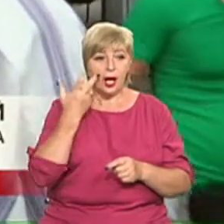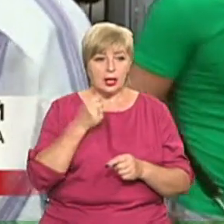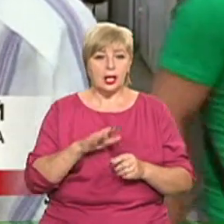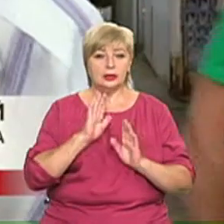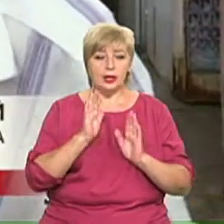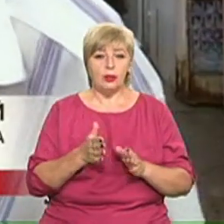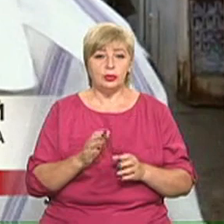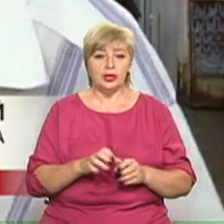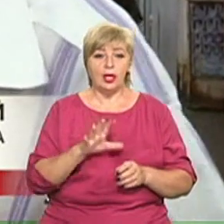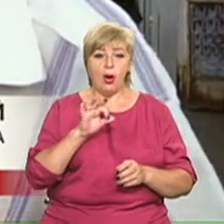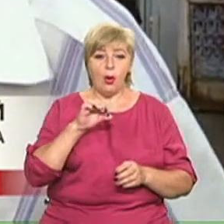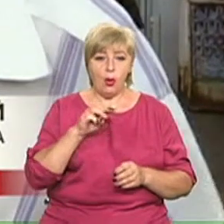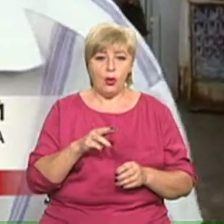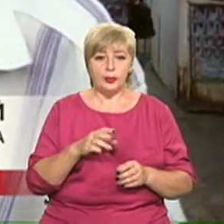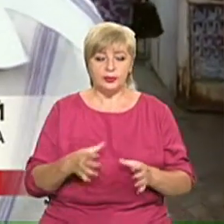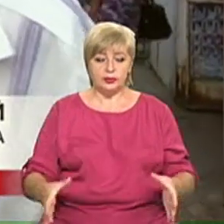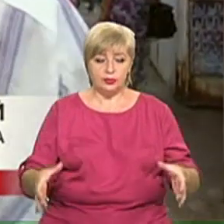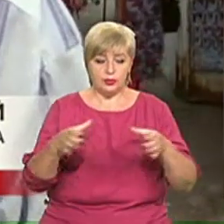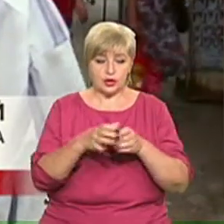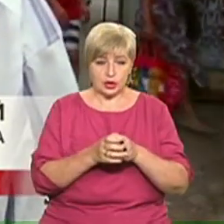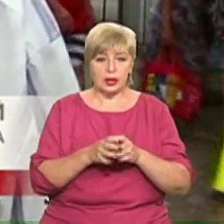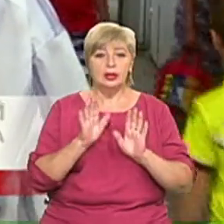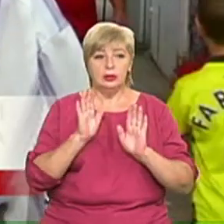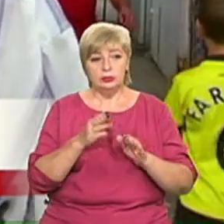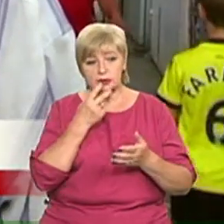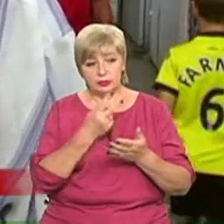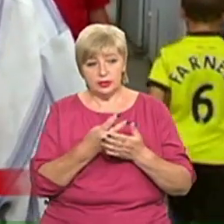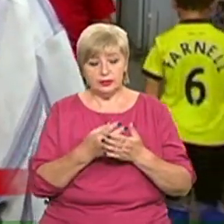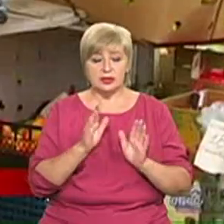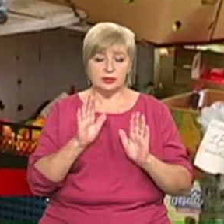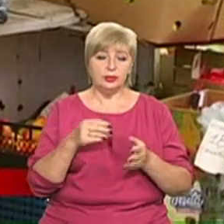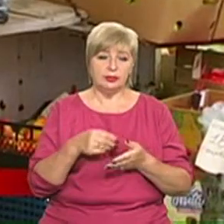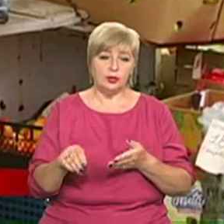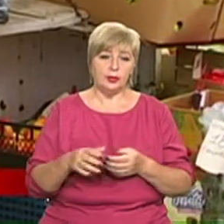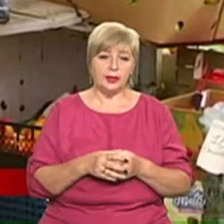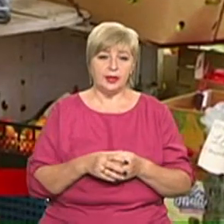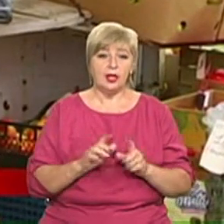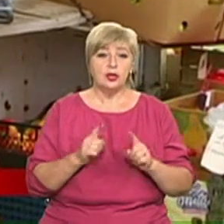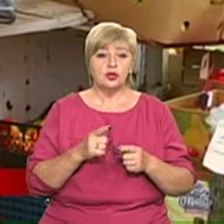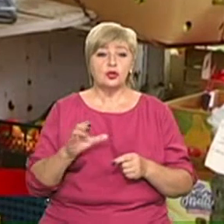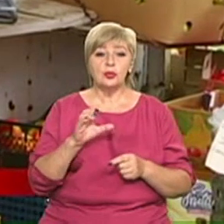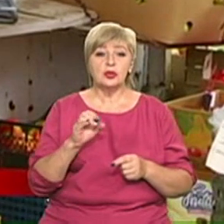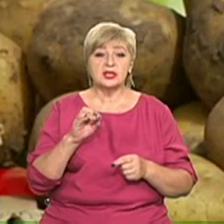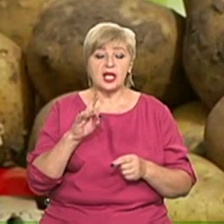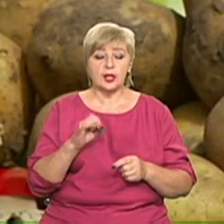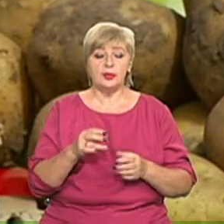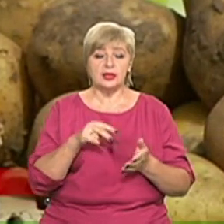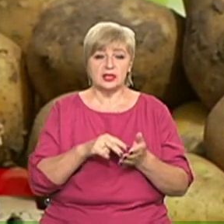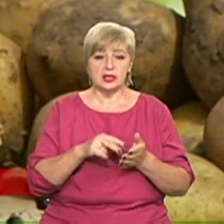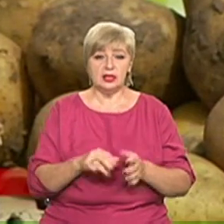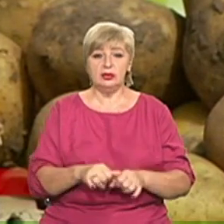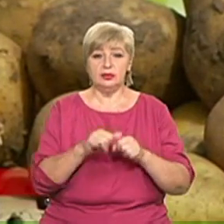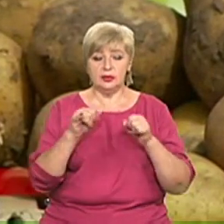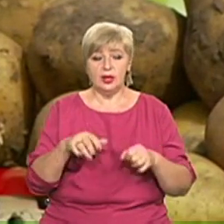от, приміром, лук в мішках, тоді будемо дивитися, будемо купляти. Чому в серпні ціни виросли, люди